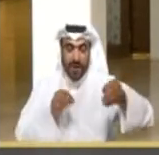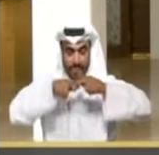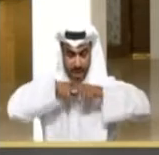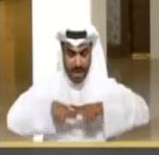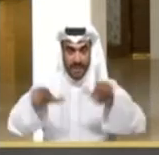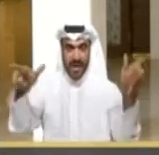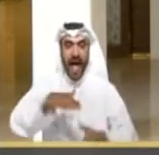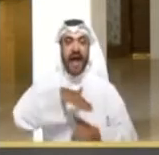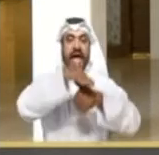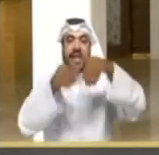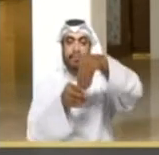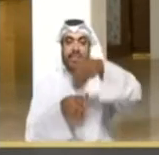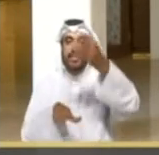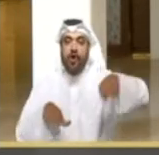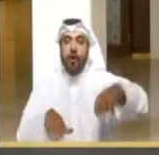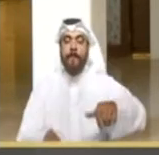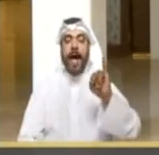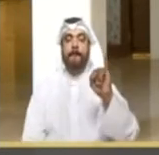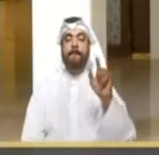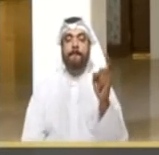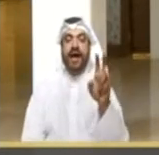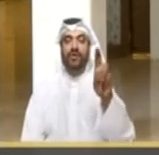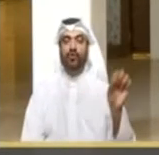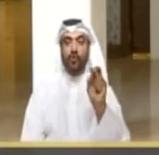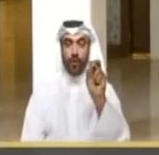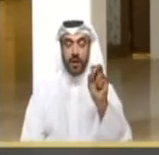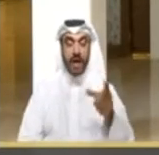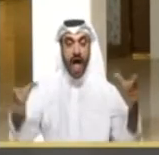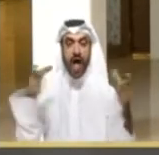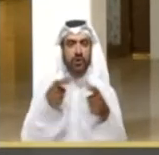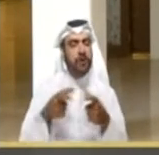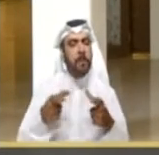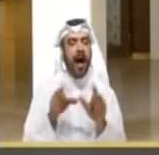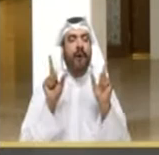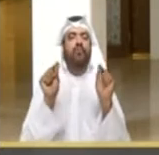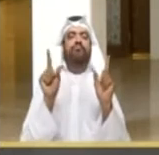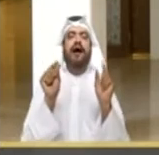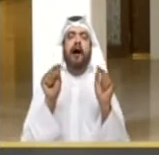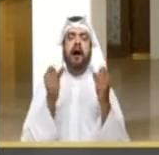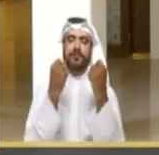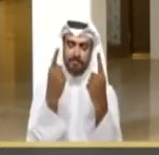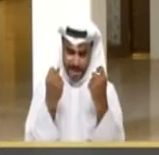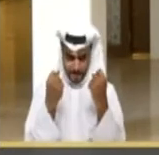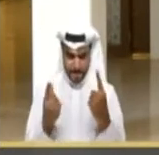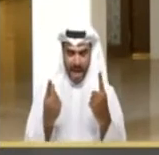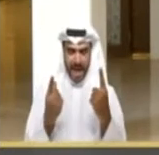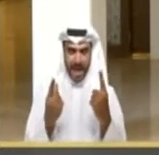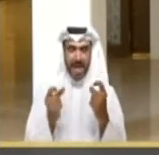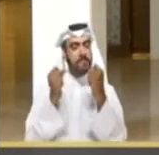لتصريح السيد مرزوق الغانم رئيس مجلس الأمة بأنه كان اجتماع إيجابي مثمر تطرق إلى